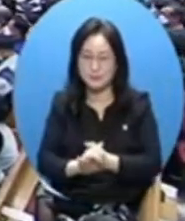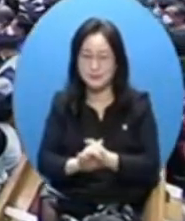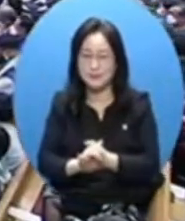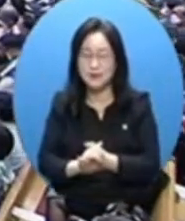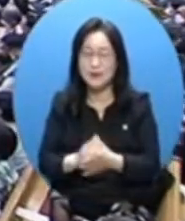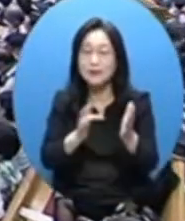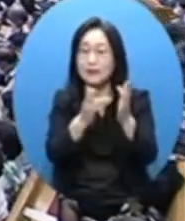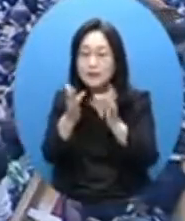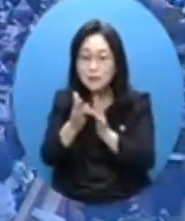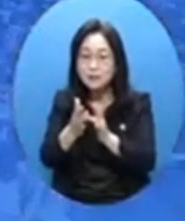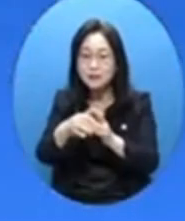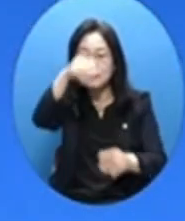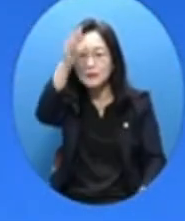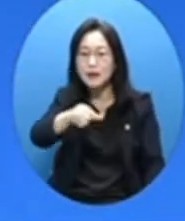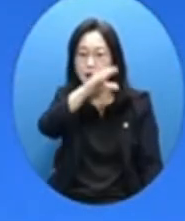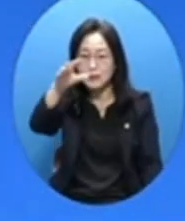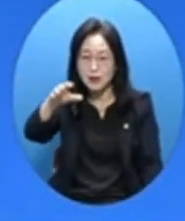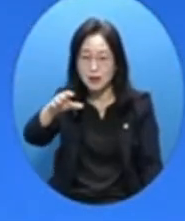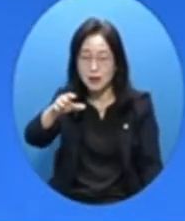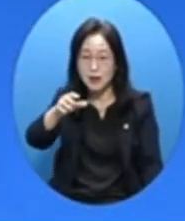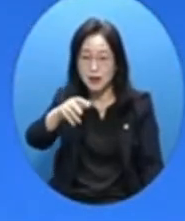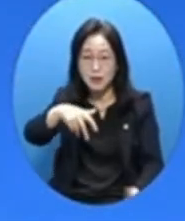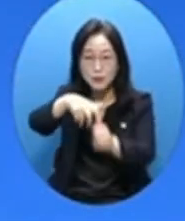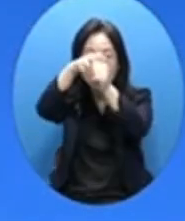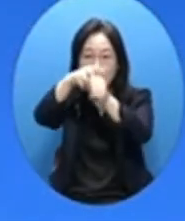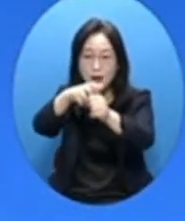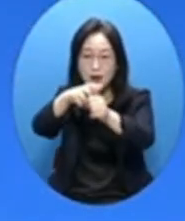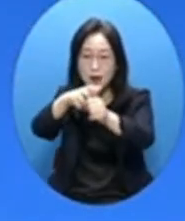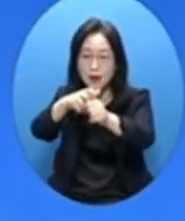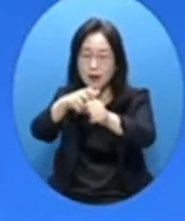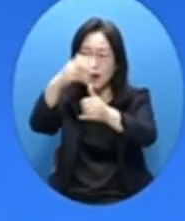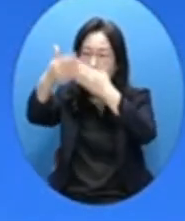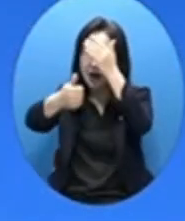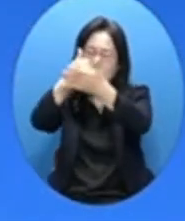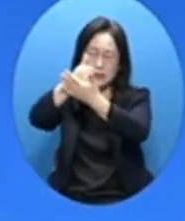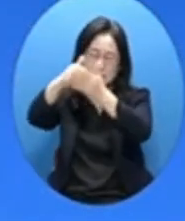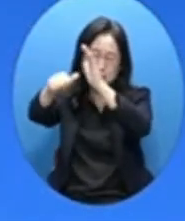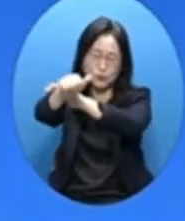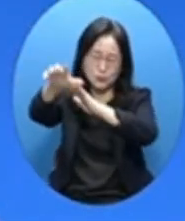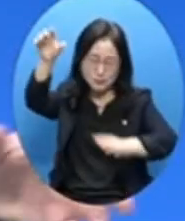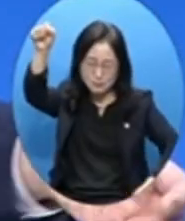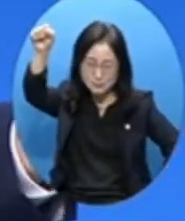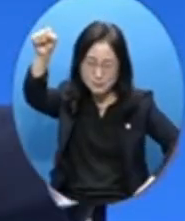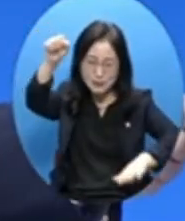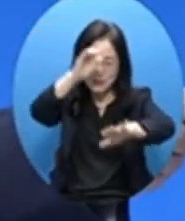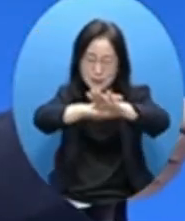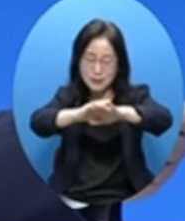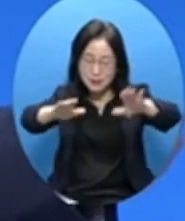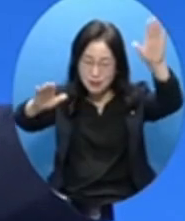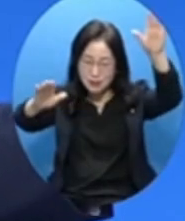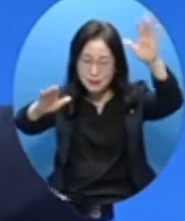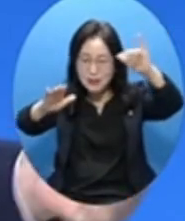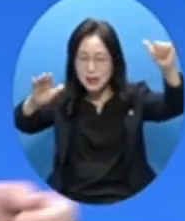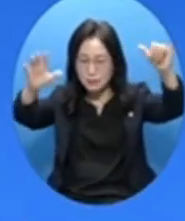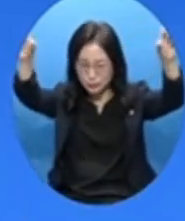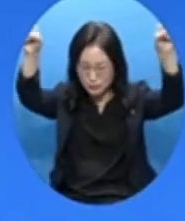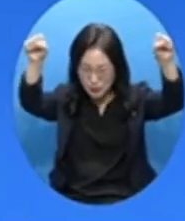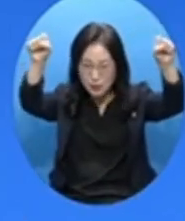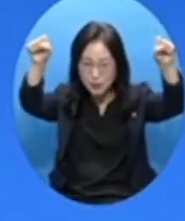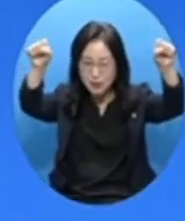예수님께서 십자가에서 하늘로 하나님을 붙잡고 붙잡고 하늘을 우리 인간을 붙잡아서